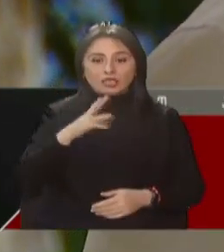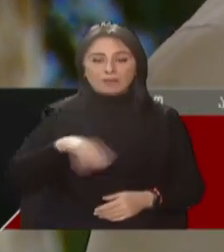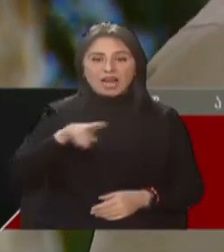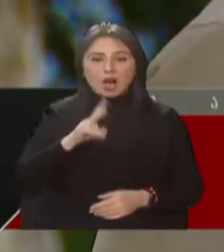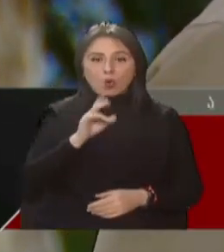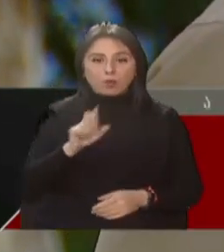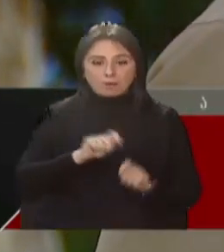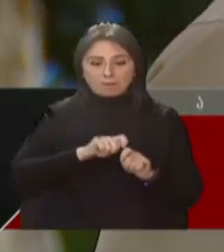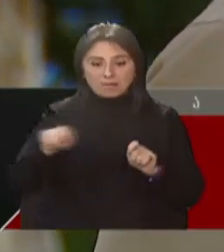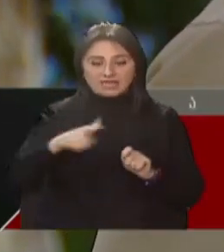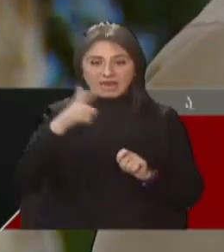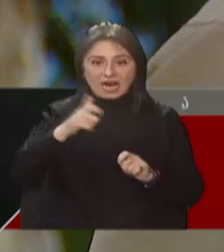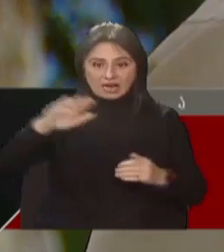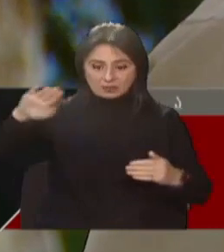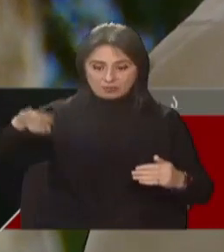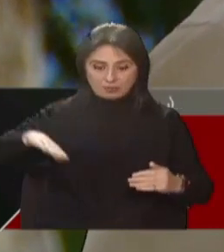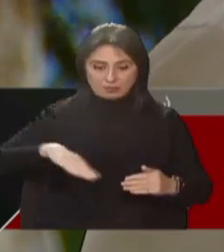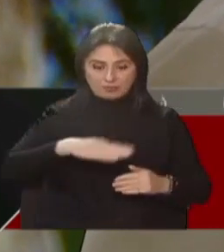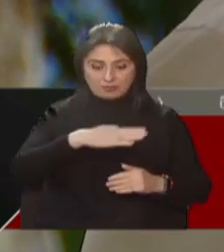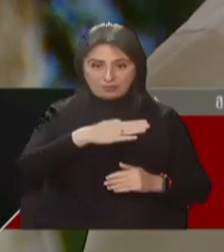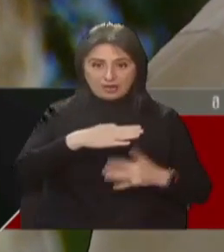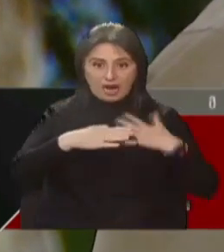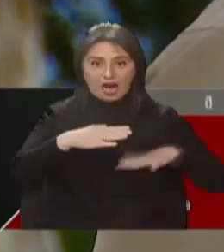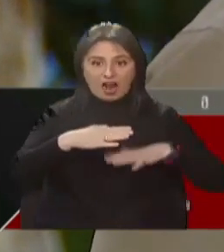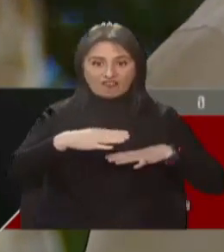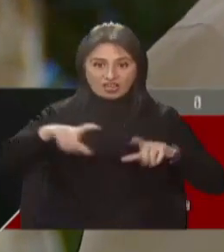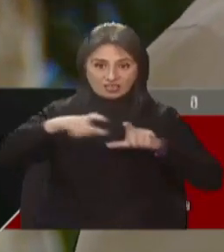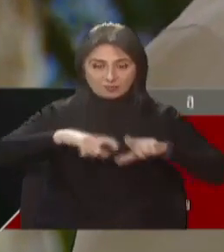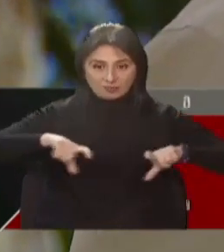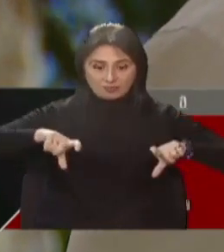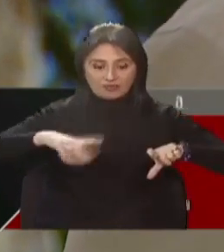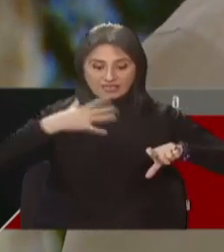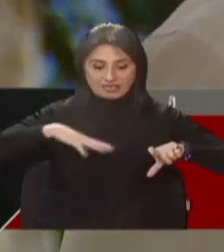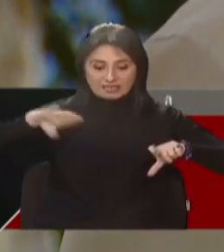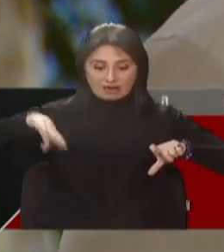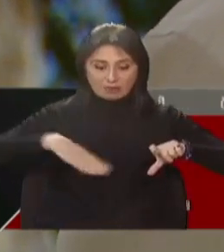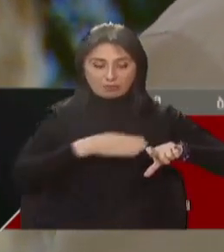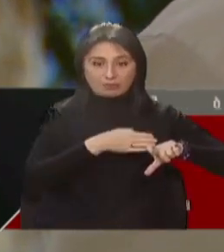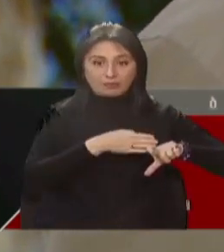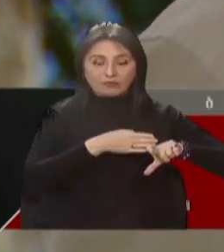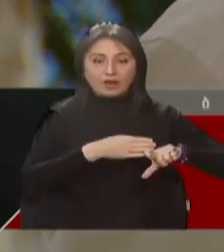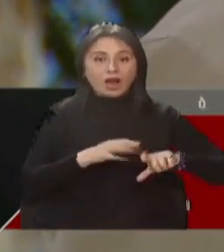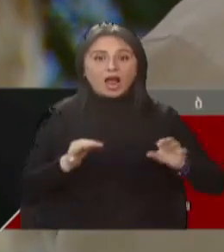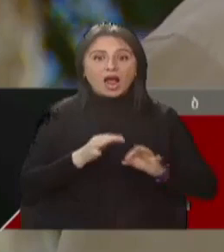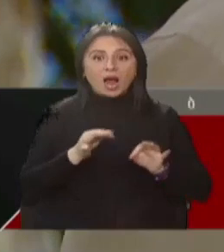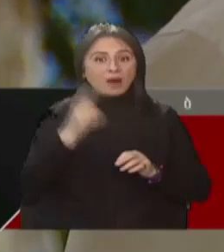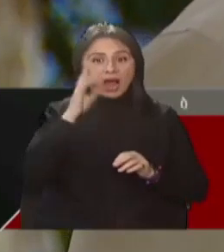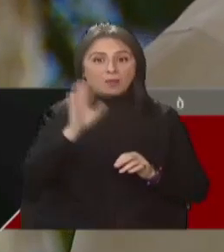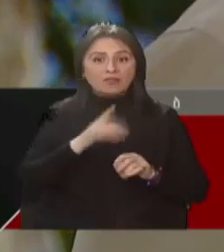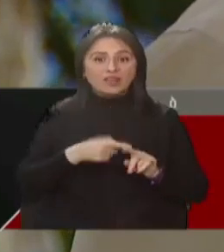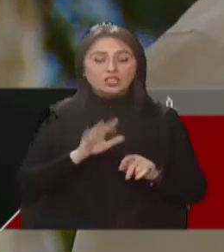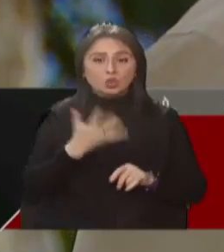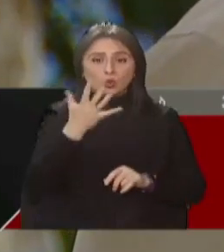მილიარდი კუბური მეტრი გაზმა გაიარა სამხრეთ კავკასიურ დერეფაში საქართველოს გავლით და არაფერზე არ ვფიქრობ,